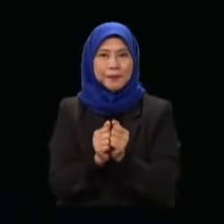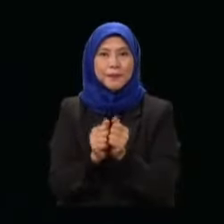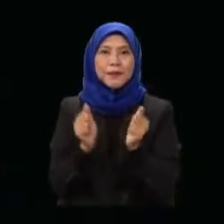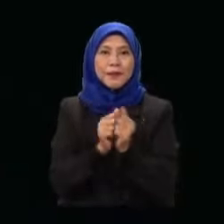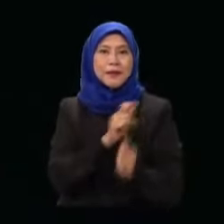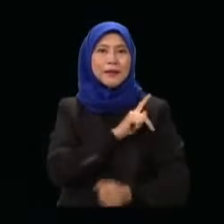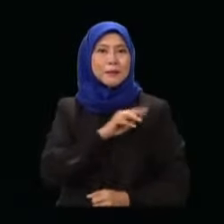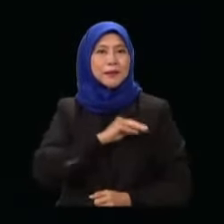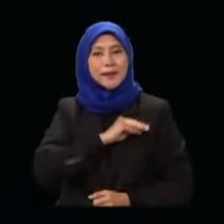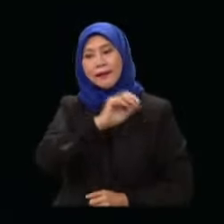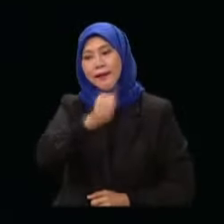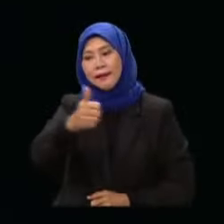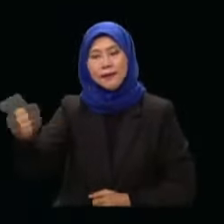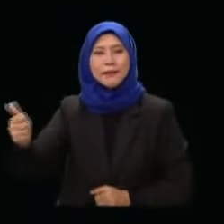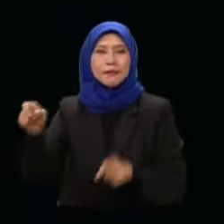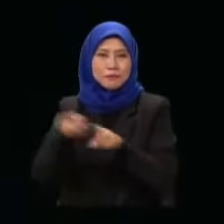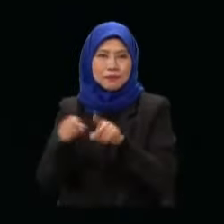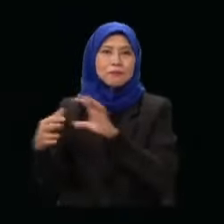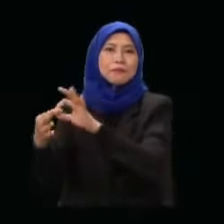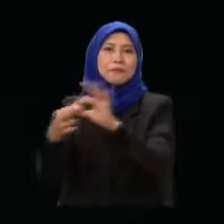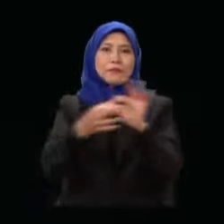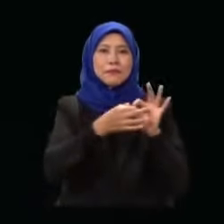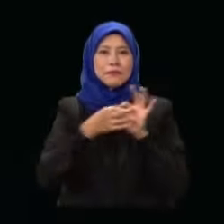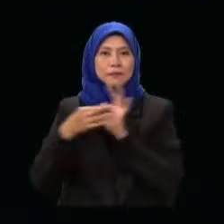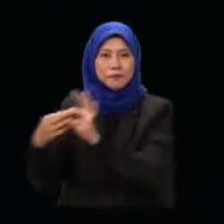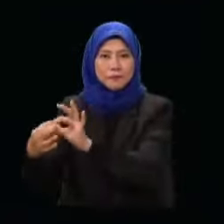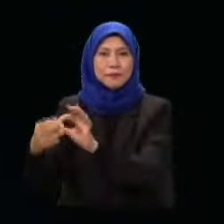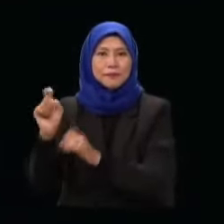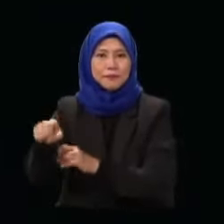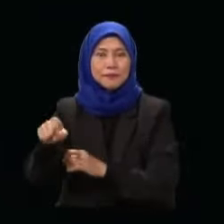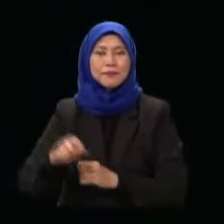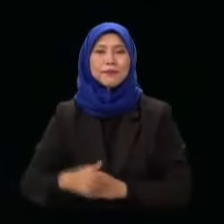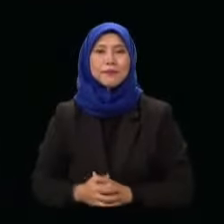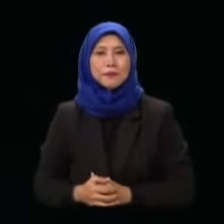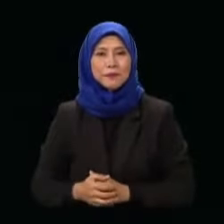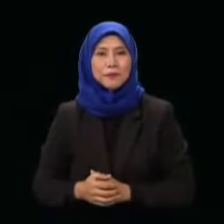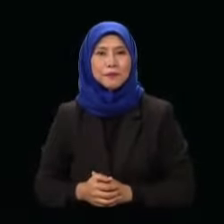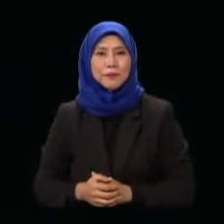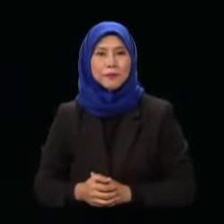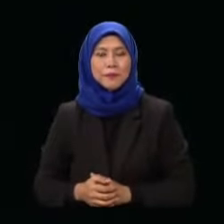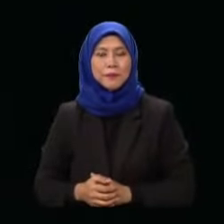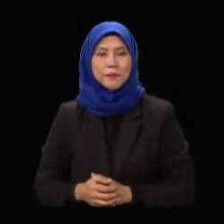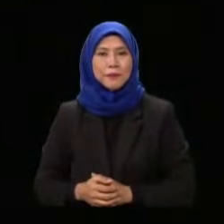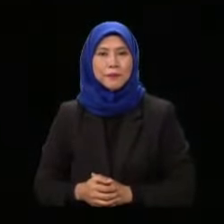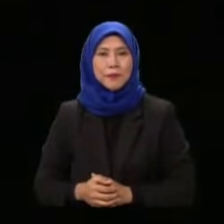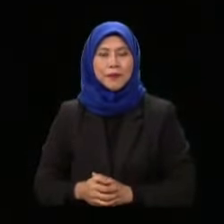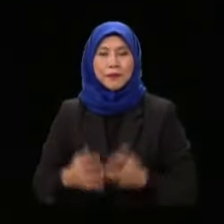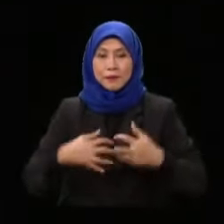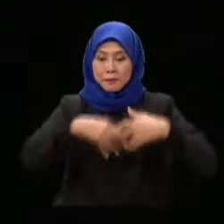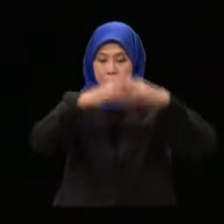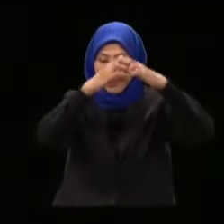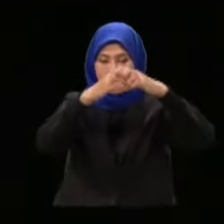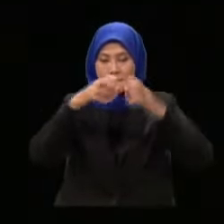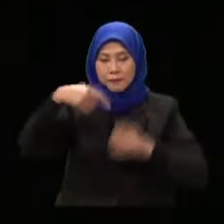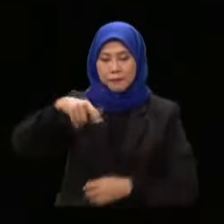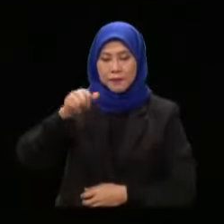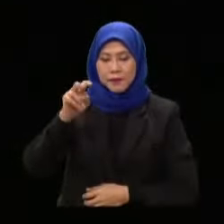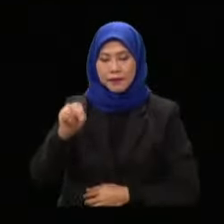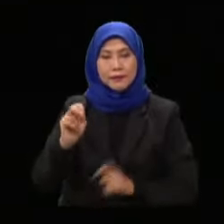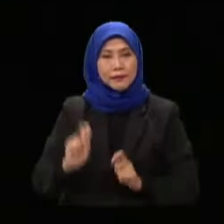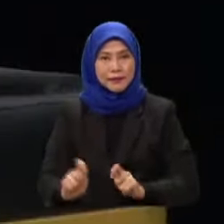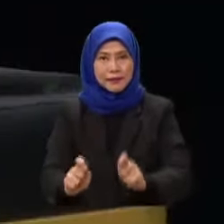Kementerian jadi make any itu dalam mama dalam map kita baik kita bangunkan plan tindakan masyarakat